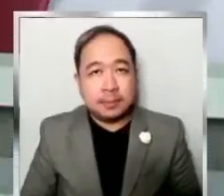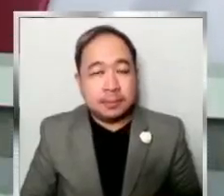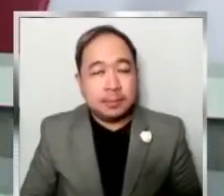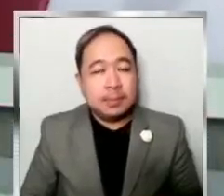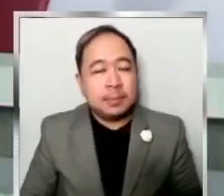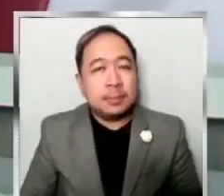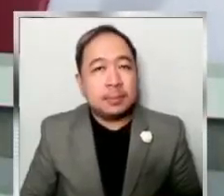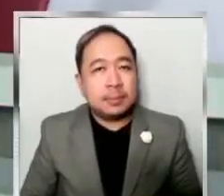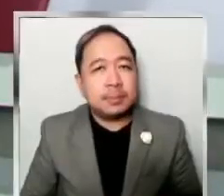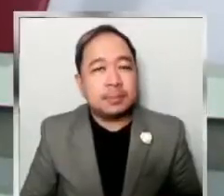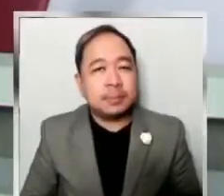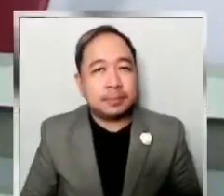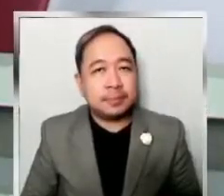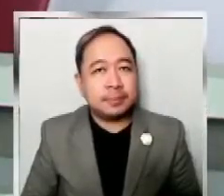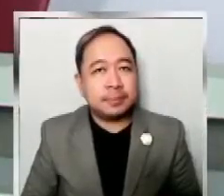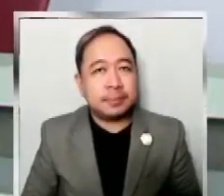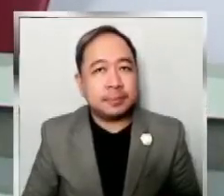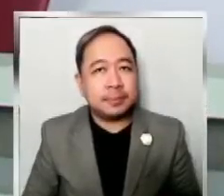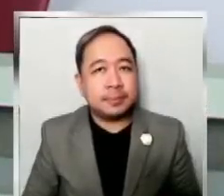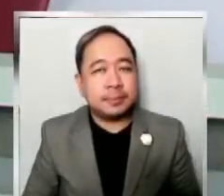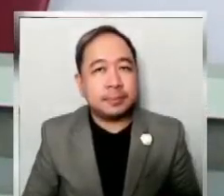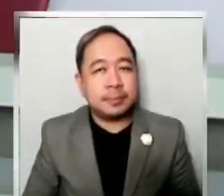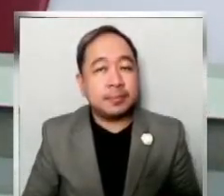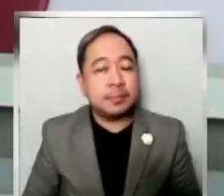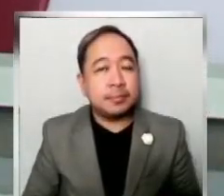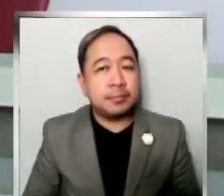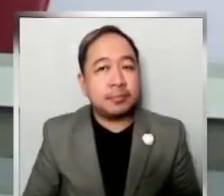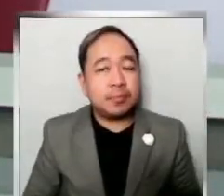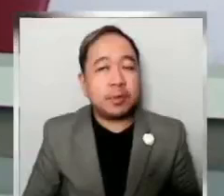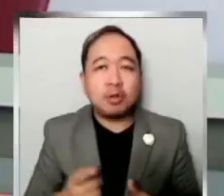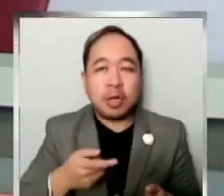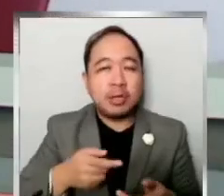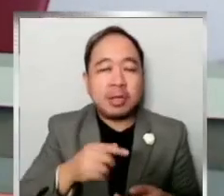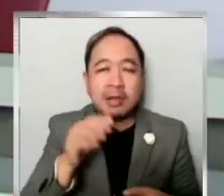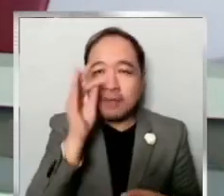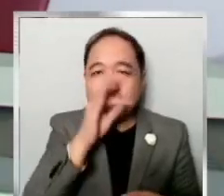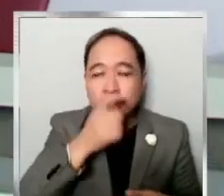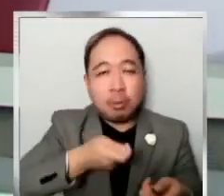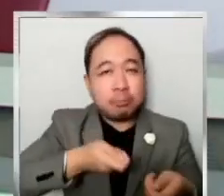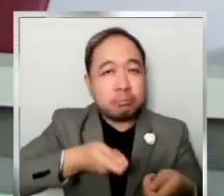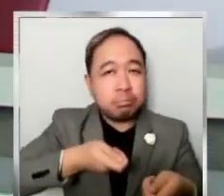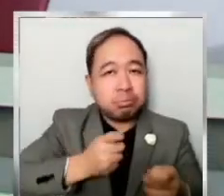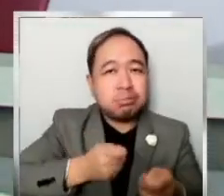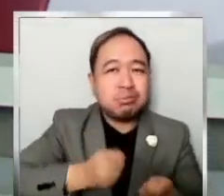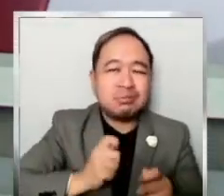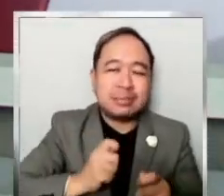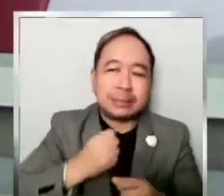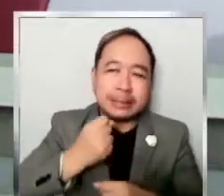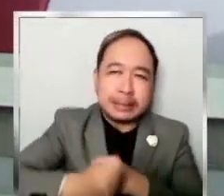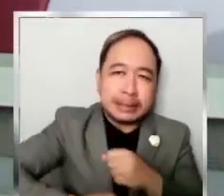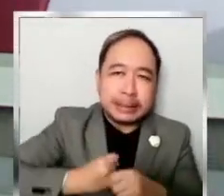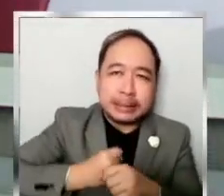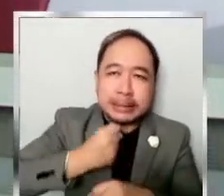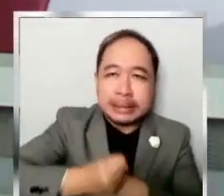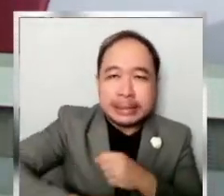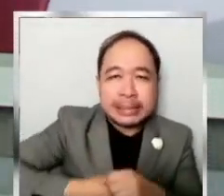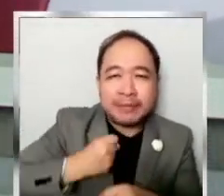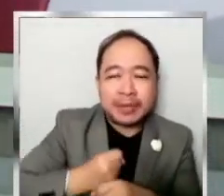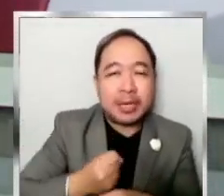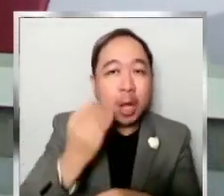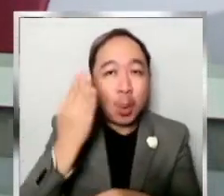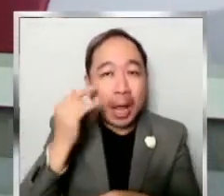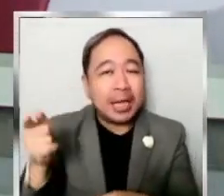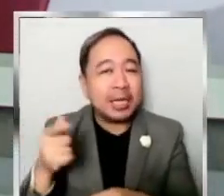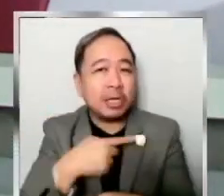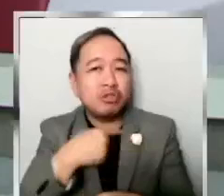umaaray na. Kaya may apila sa Pangulo ang mga mangingisdang Pinoy na hinaharas umano ng mga barko ng China. At